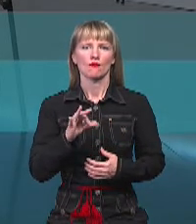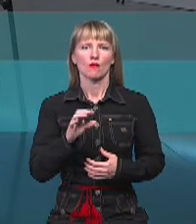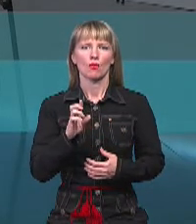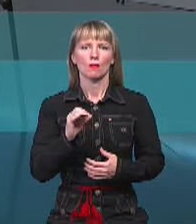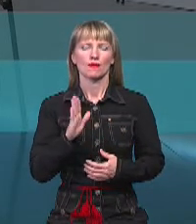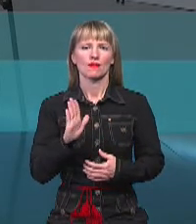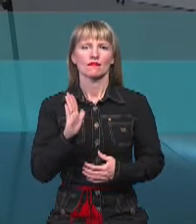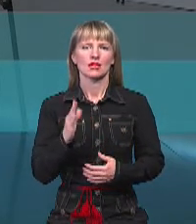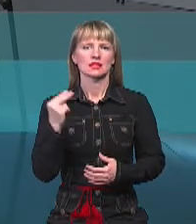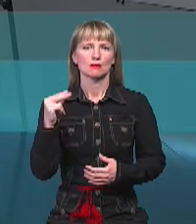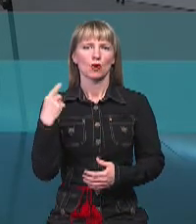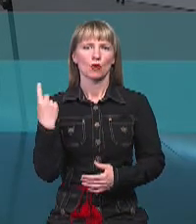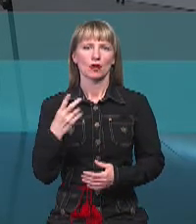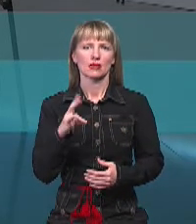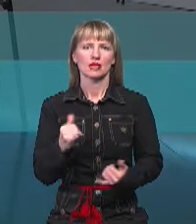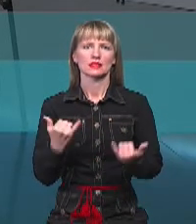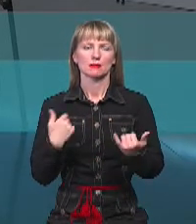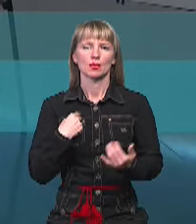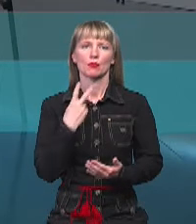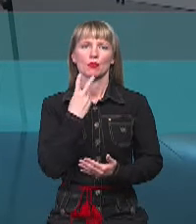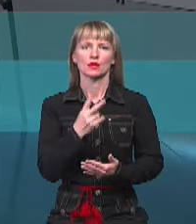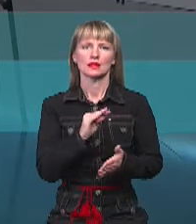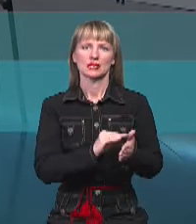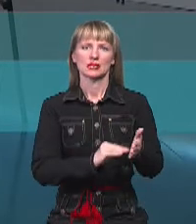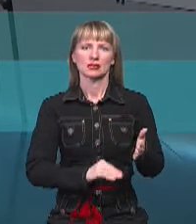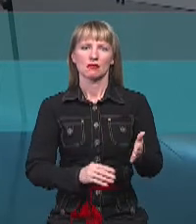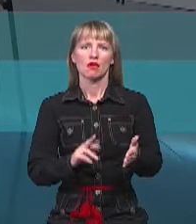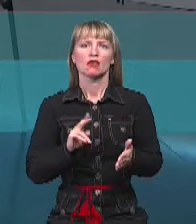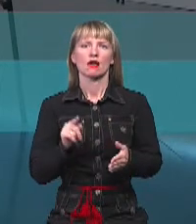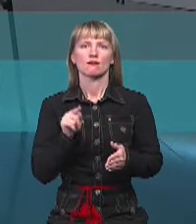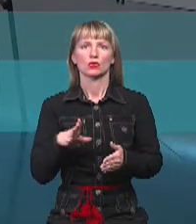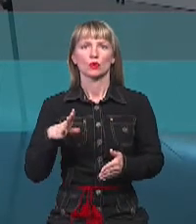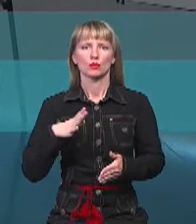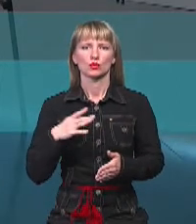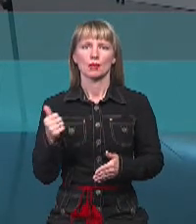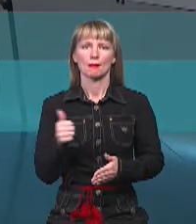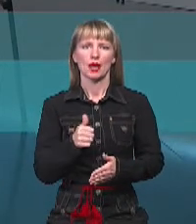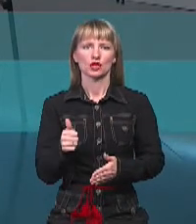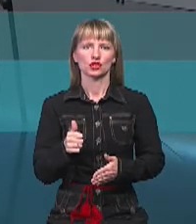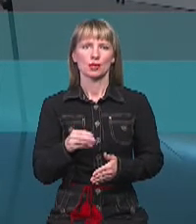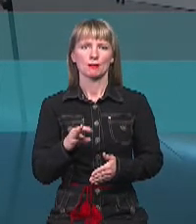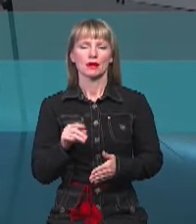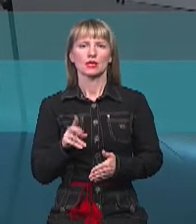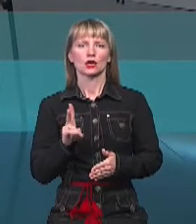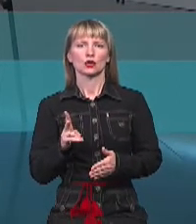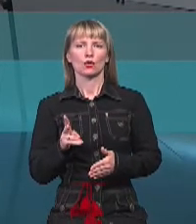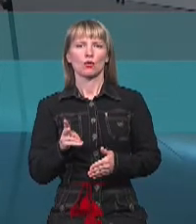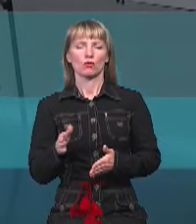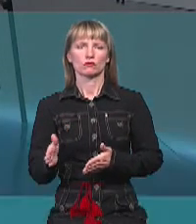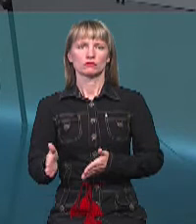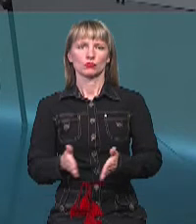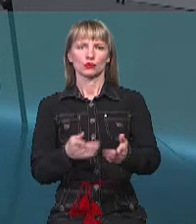Запорізькій області. Мені здається, от на сьогодні ми зараз подивимося статистику. Як воно бути першими тими, хто торує цей